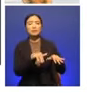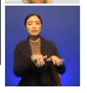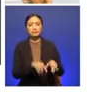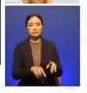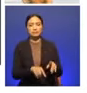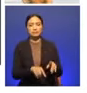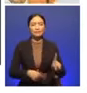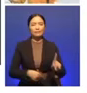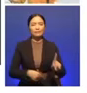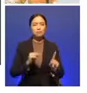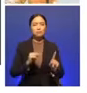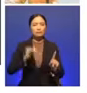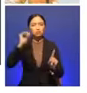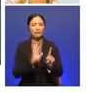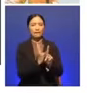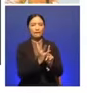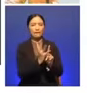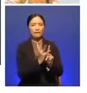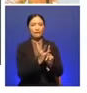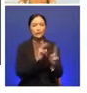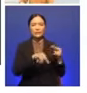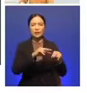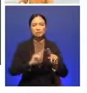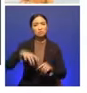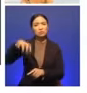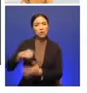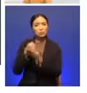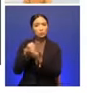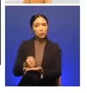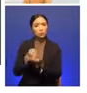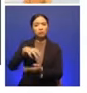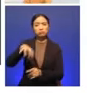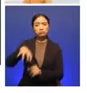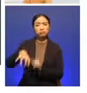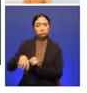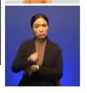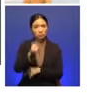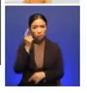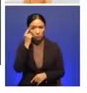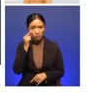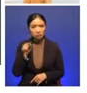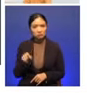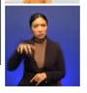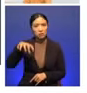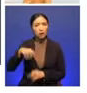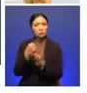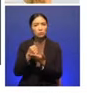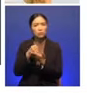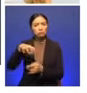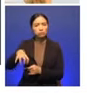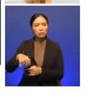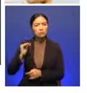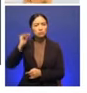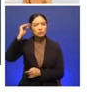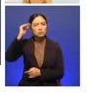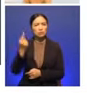คนมีผู้ใหญ่สัก5คนแต่ในสารสงเคราะห์คุณเคยรู้ไหมครับเคยตั้งคำถามไหมครับว่าผู้ใหญ่1คน